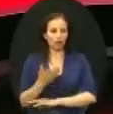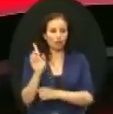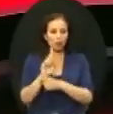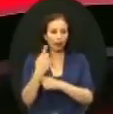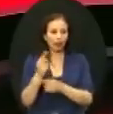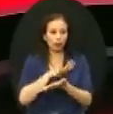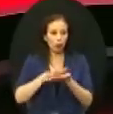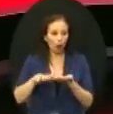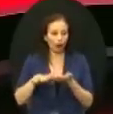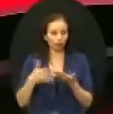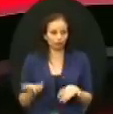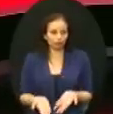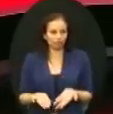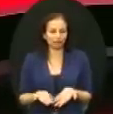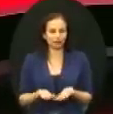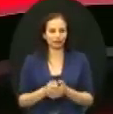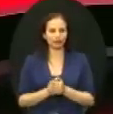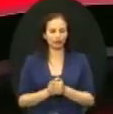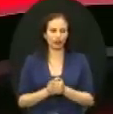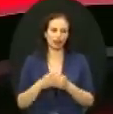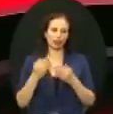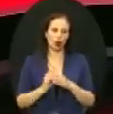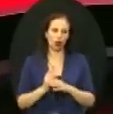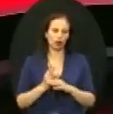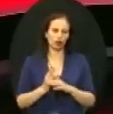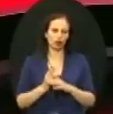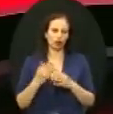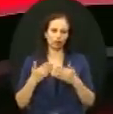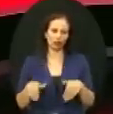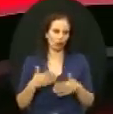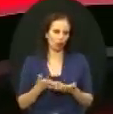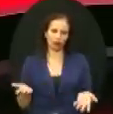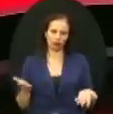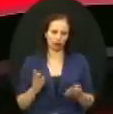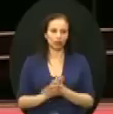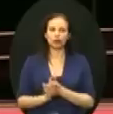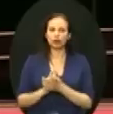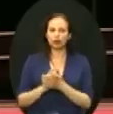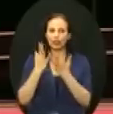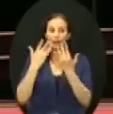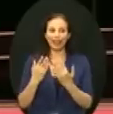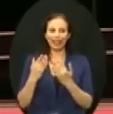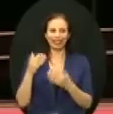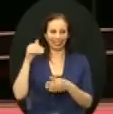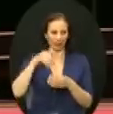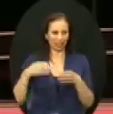כל הדברים האלה, זה מתחיל לעבור את הגבול הטעם אותו. מתי תיכנסו לקואליציה? אנחנו